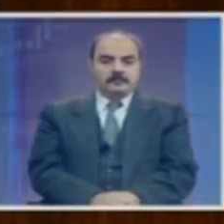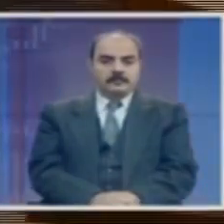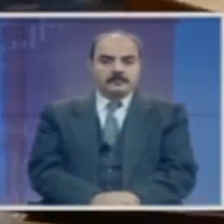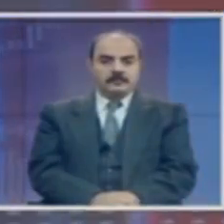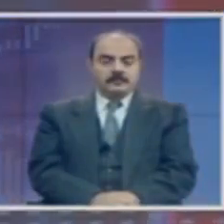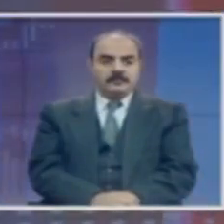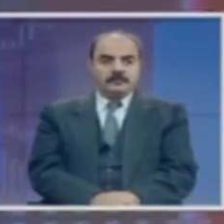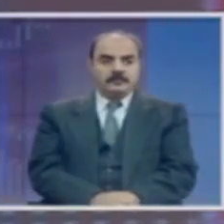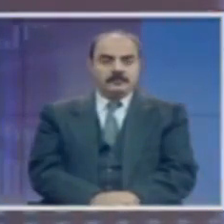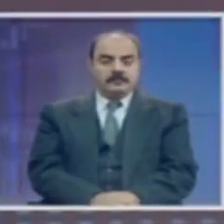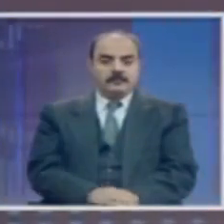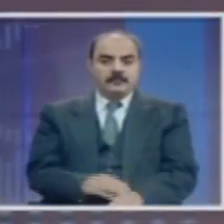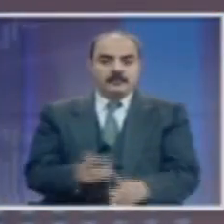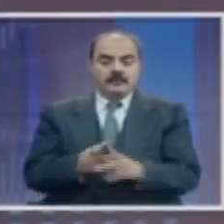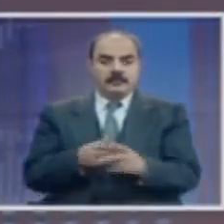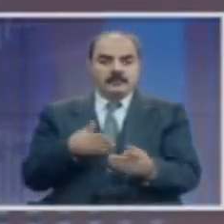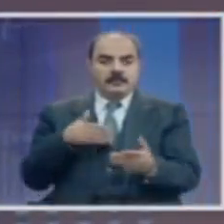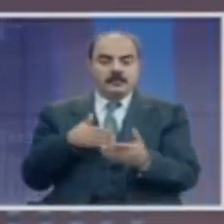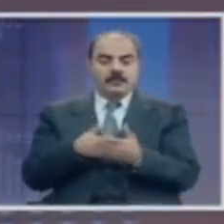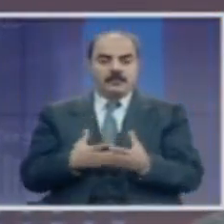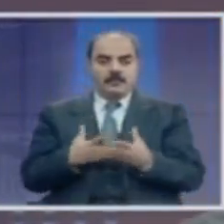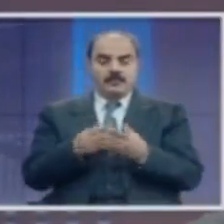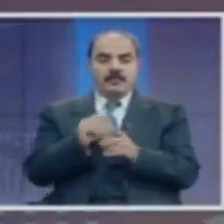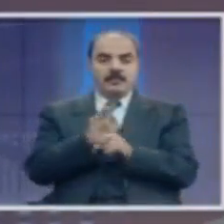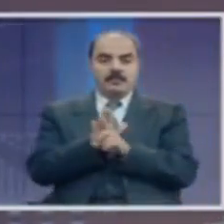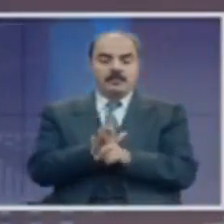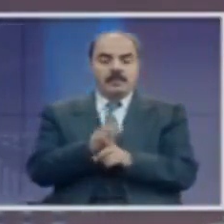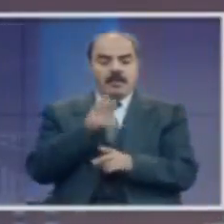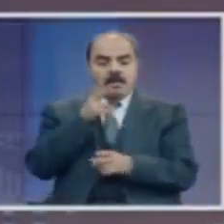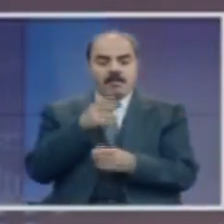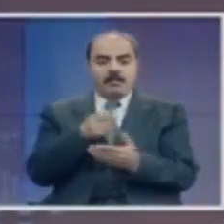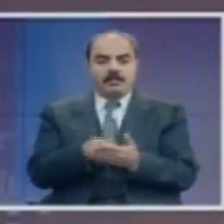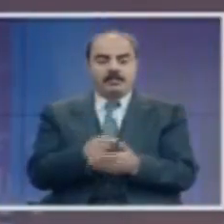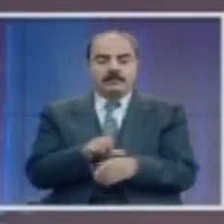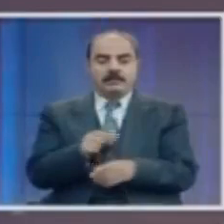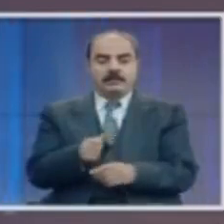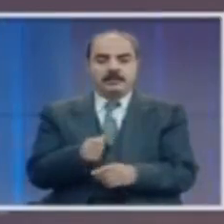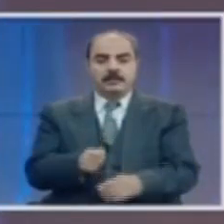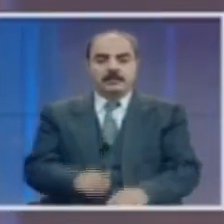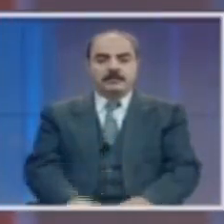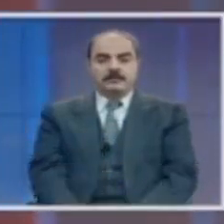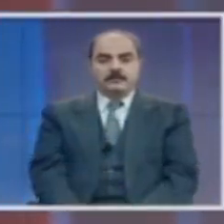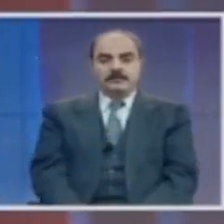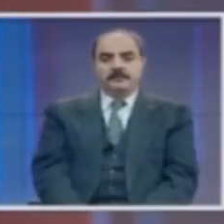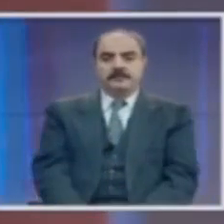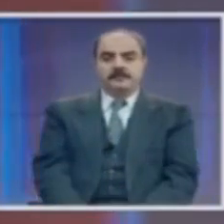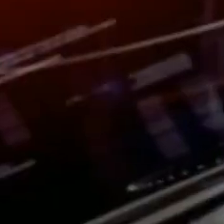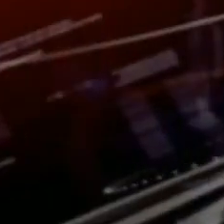سيداتي والسادة، ختام موجز التاسعة، في أمان الله.